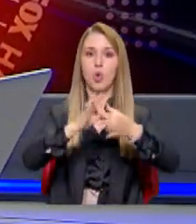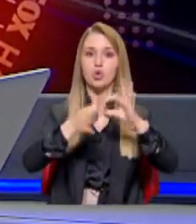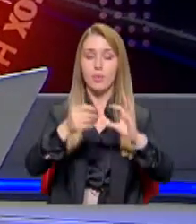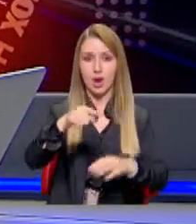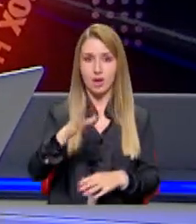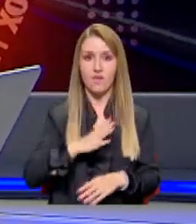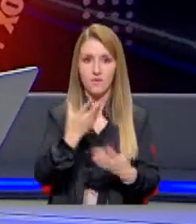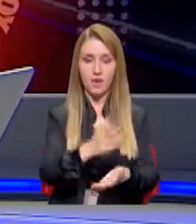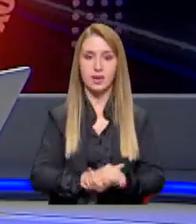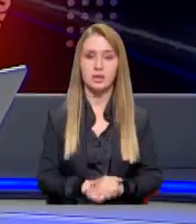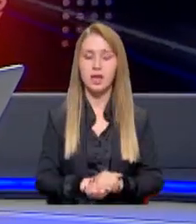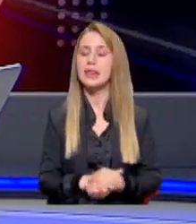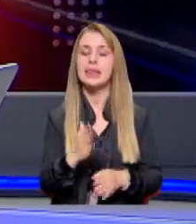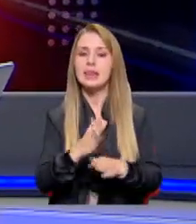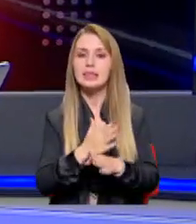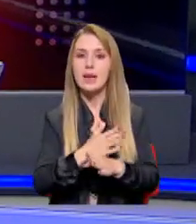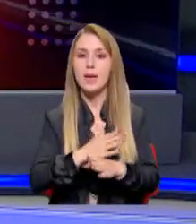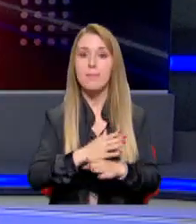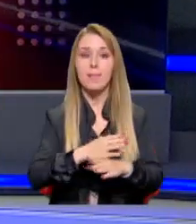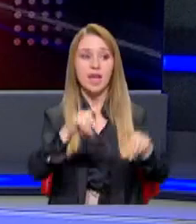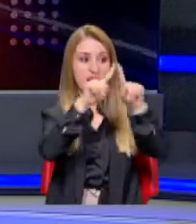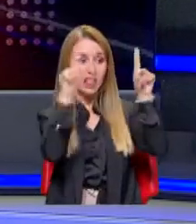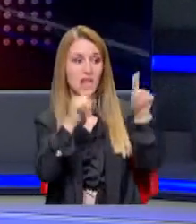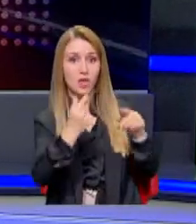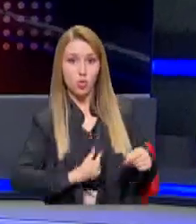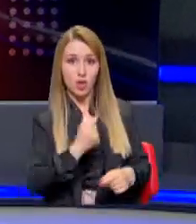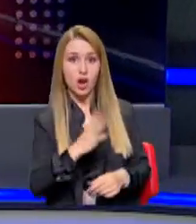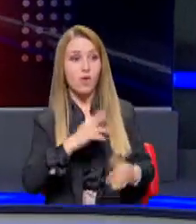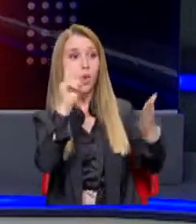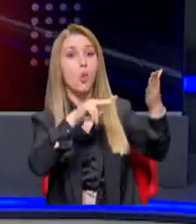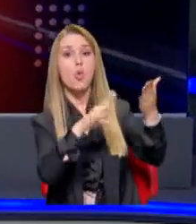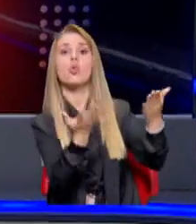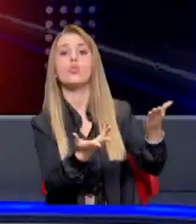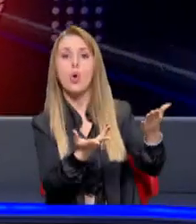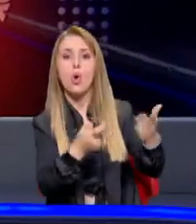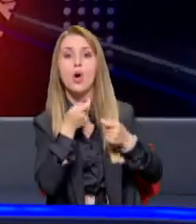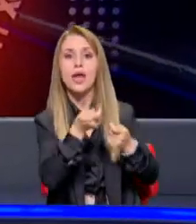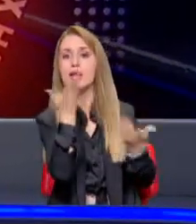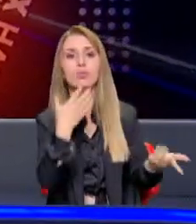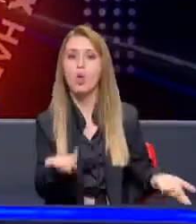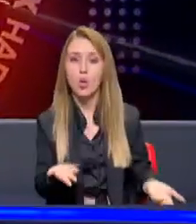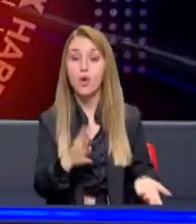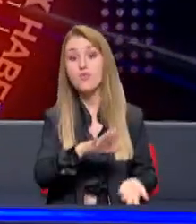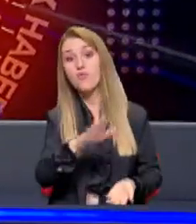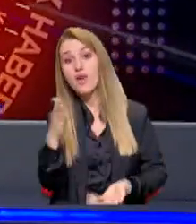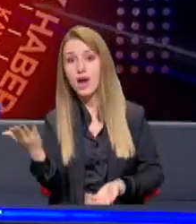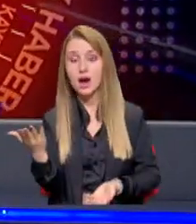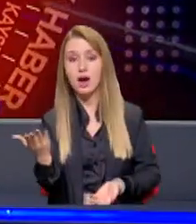tümsek görür hale geldik Niye Çünkü levha koyuyorsunuz ya okumayı bilmiyor eğitimini almamış onun